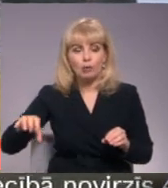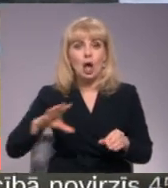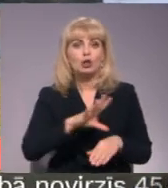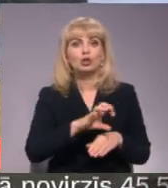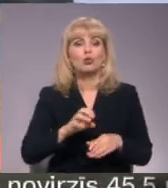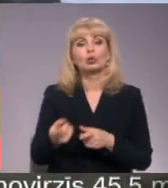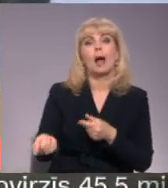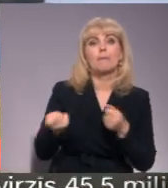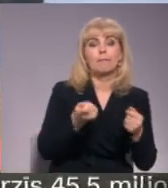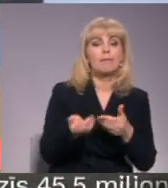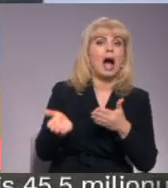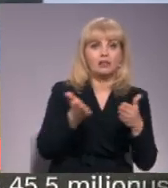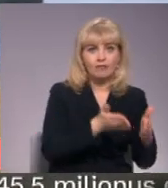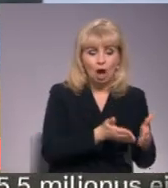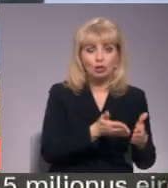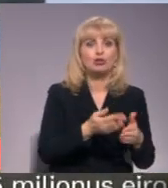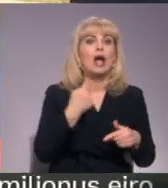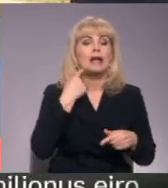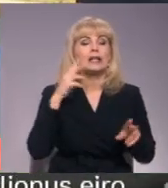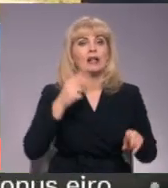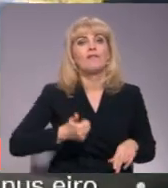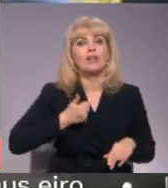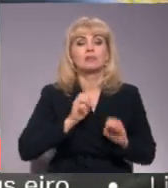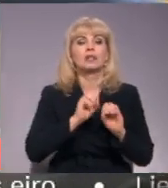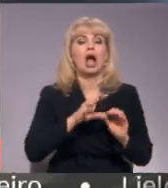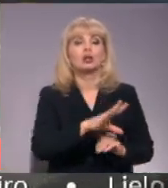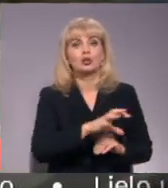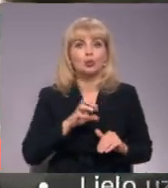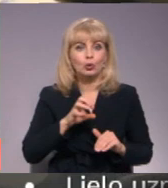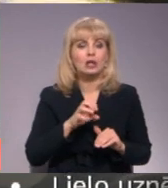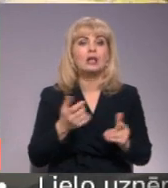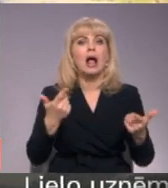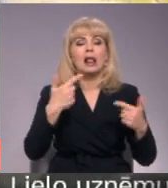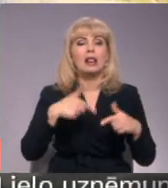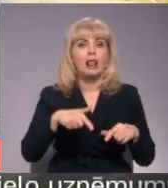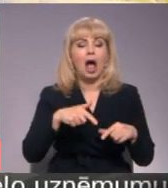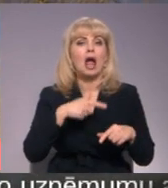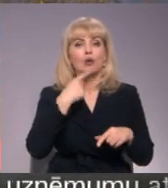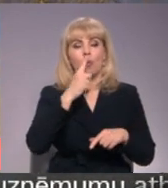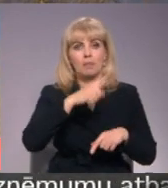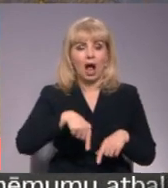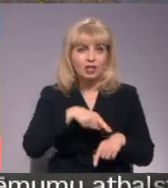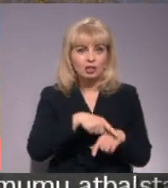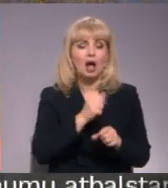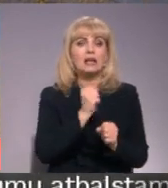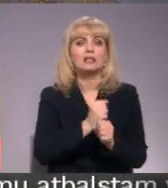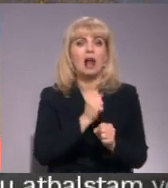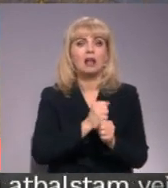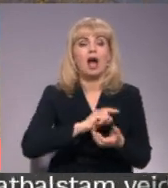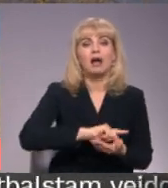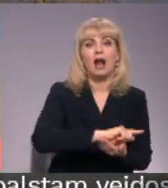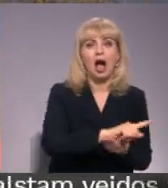pārvietošana. Firmā SIA Rīga Renta skaidro, kādēļ darbs ar sūkni ir tik laikietilpīgs. Viņš strādā radiusā.